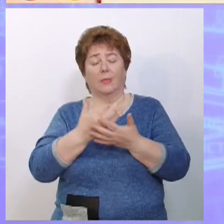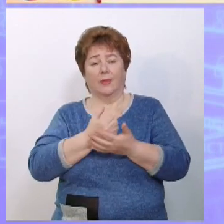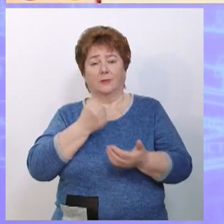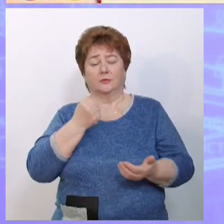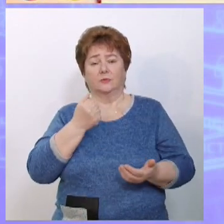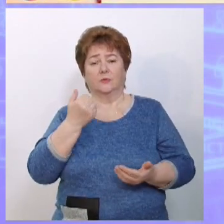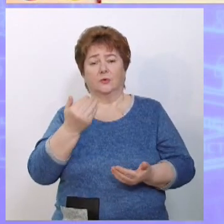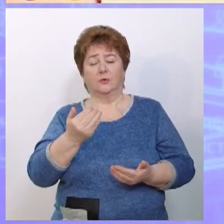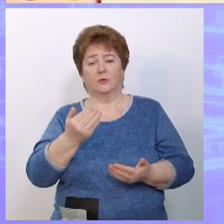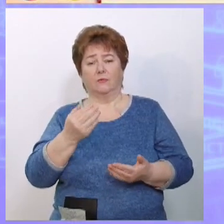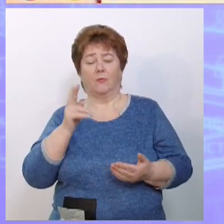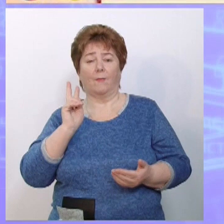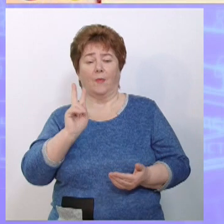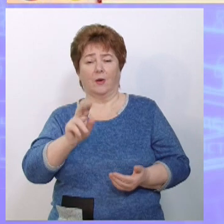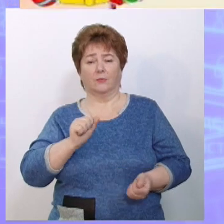Найдем его пару.